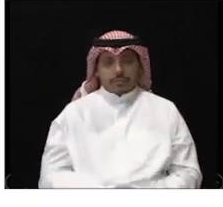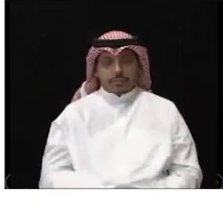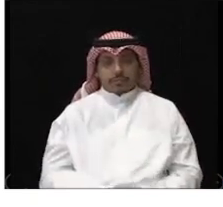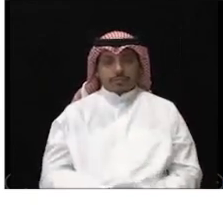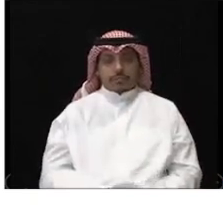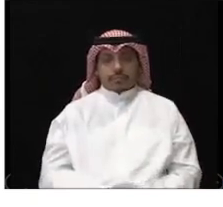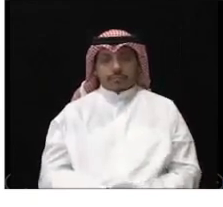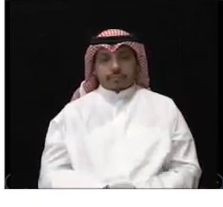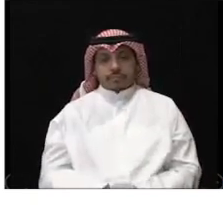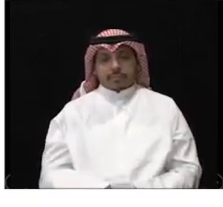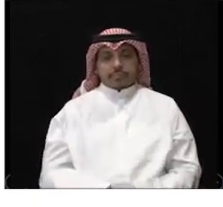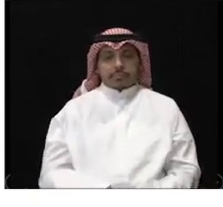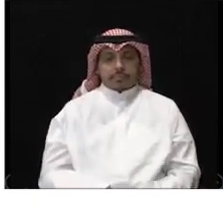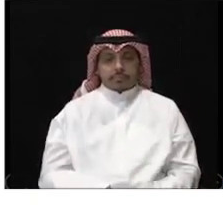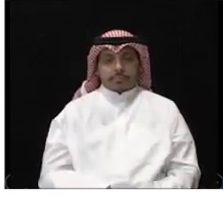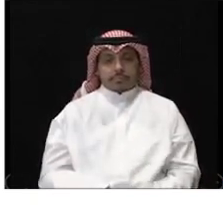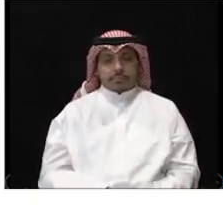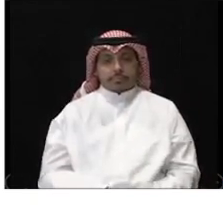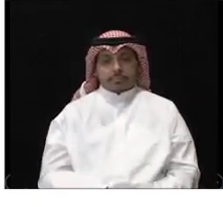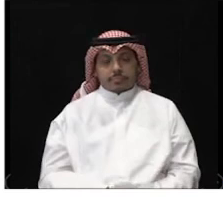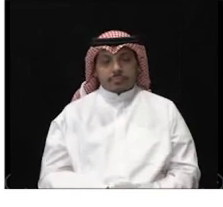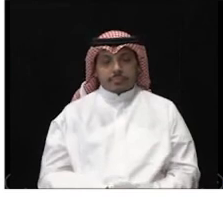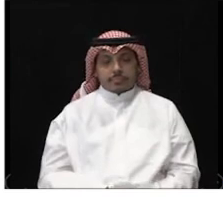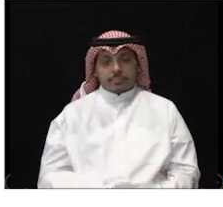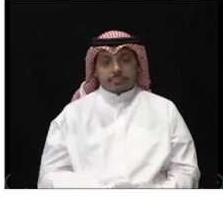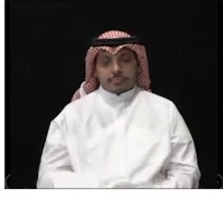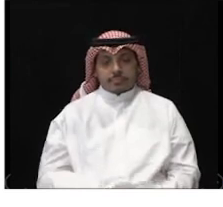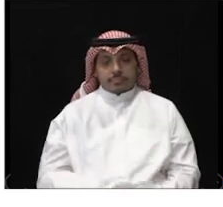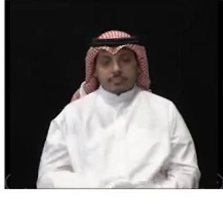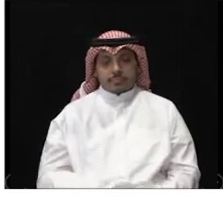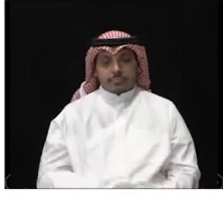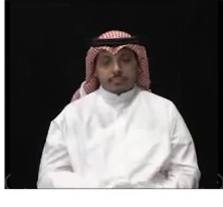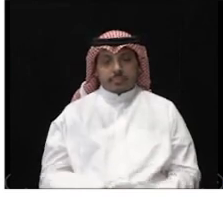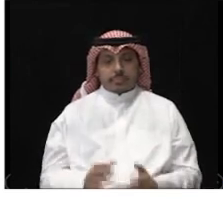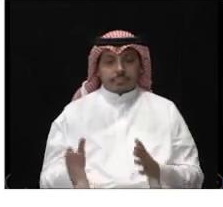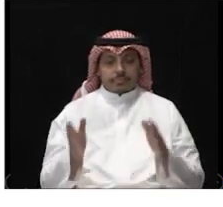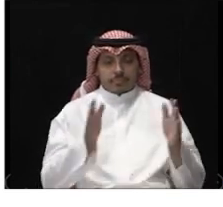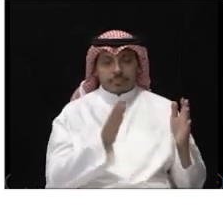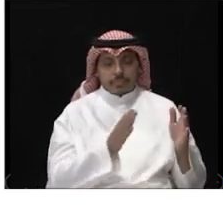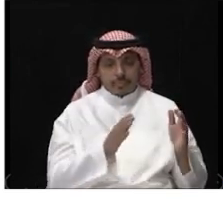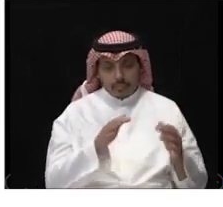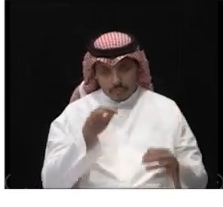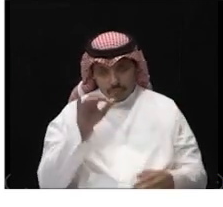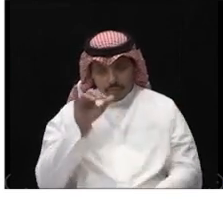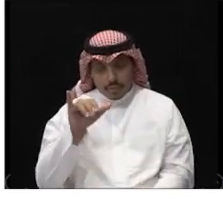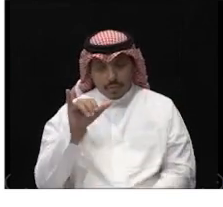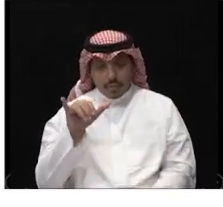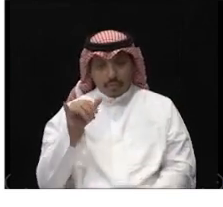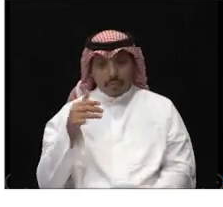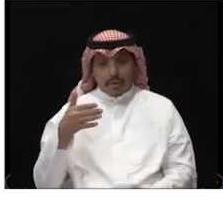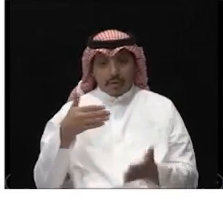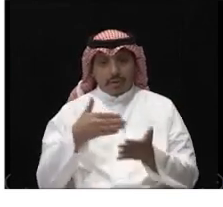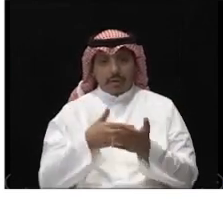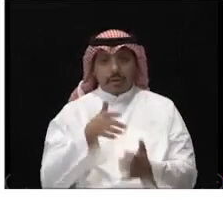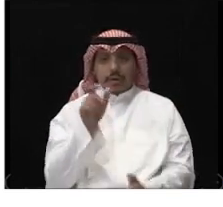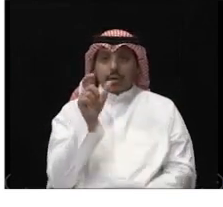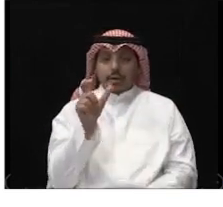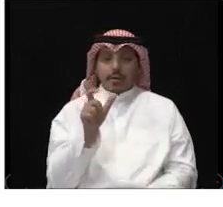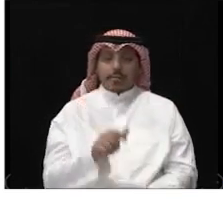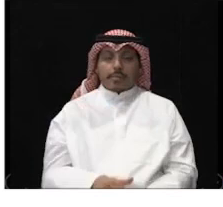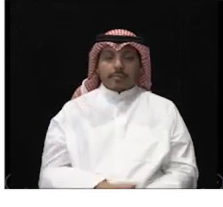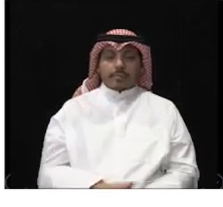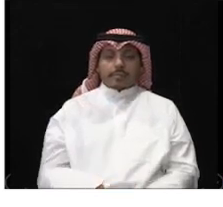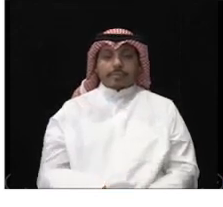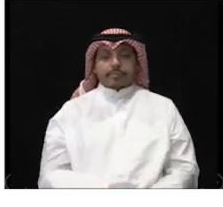فقط، أحسنتم. وهنا الياء في آخر الكلمة، ممتاز، تكتب بهذا